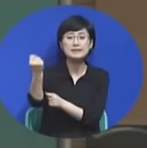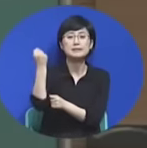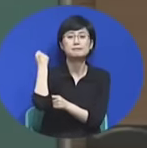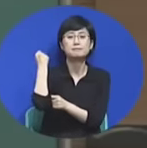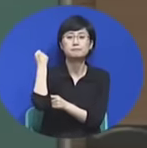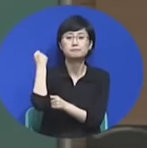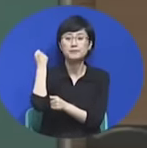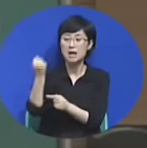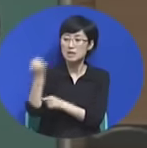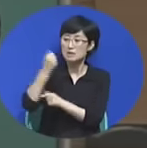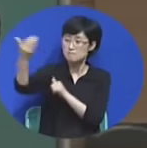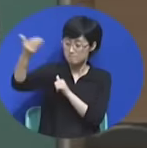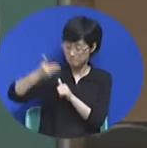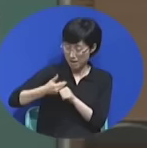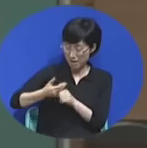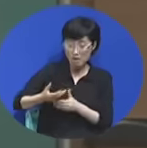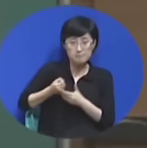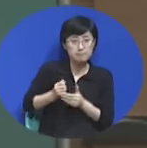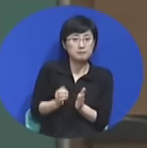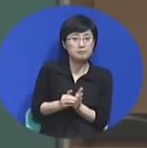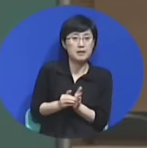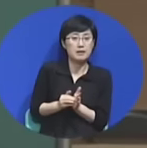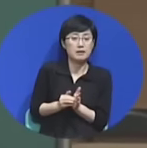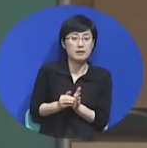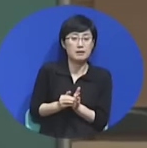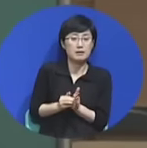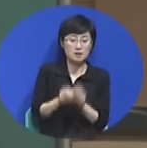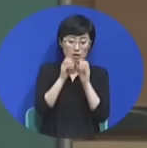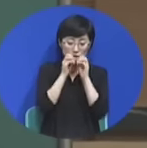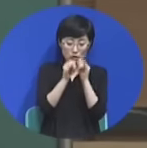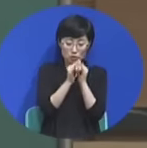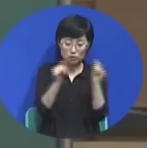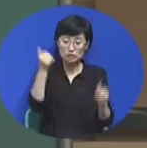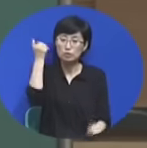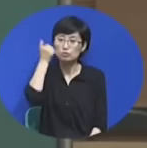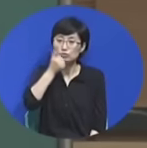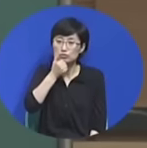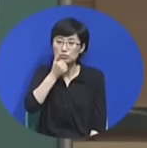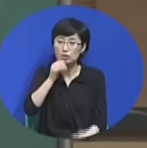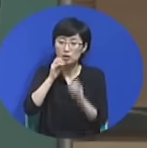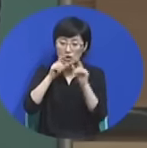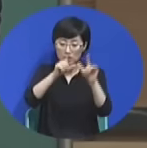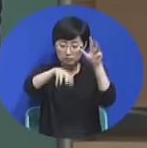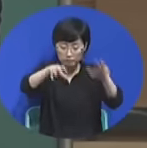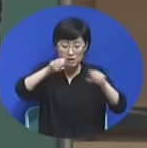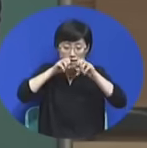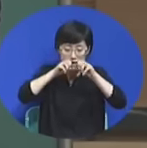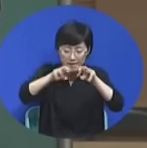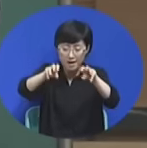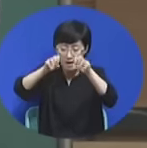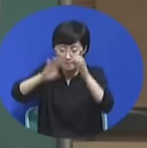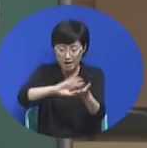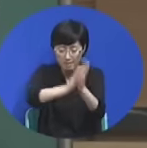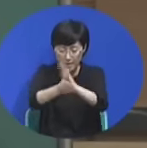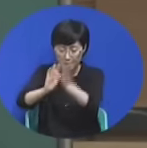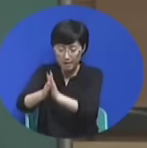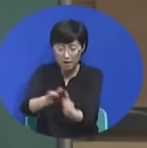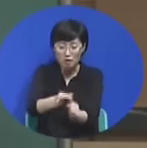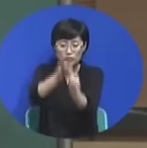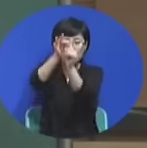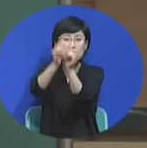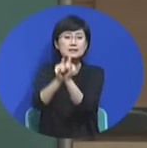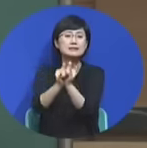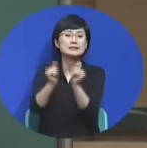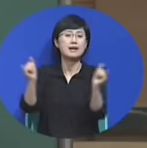나에게 주어졌잖아요. 这个力量已经给了我。 네. 전도자는 뭡니까? 현장을 살리는 게 전도잖아요. 传道者是拯救现场的。 그